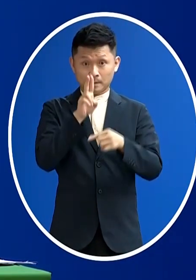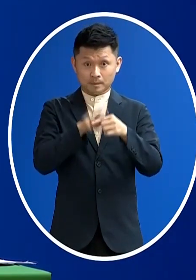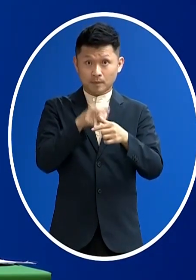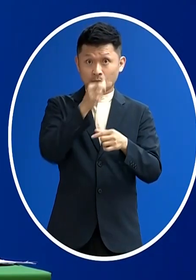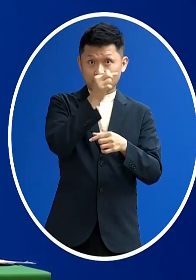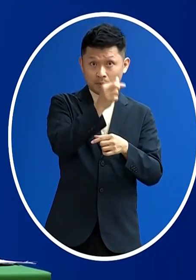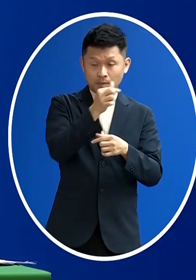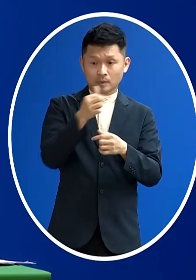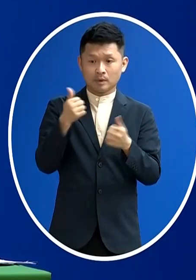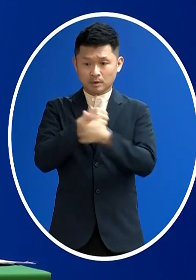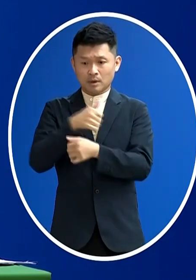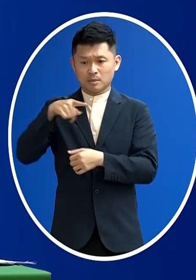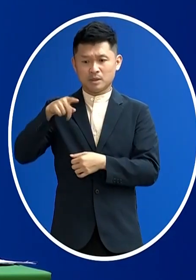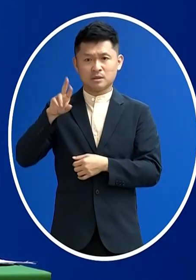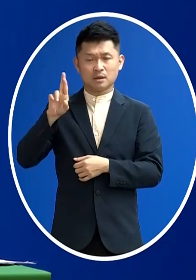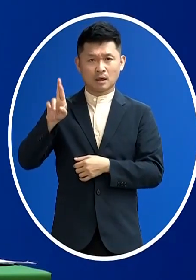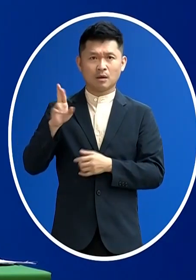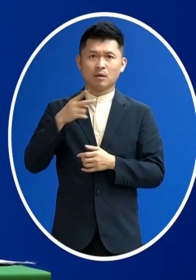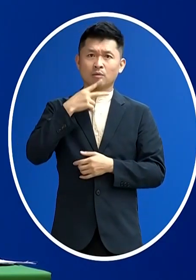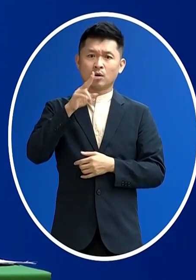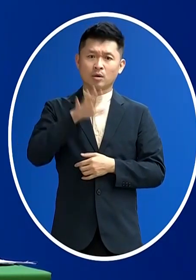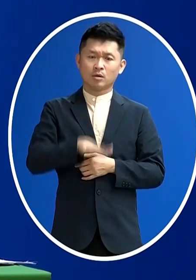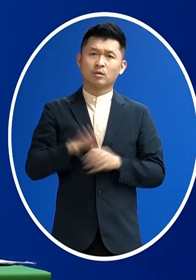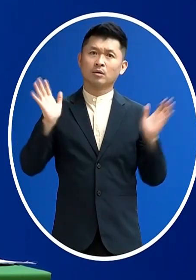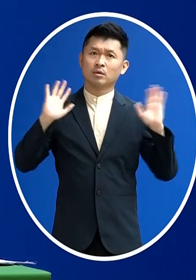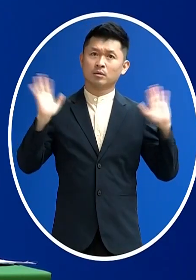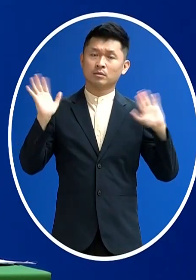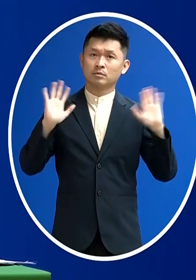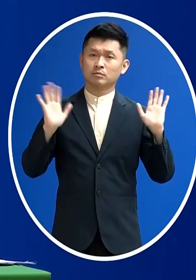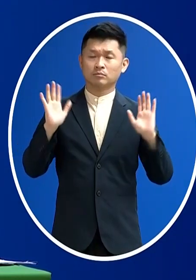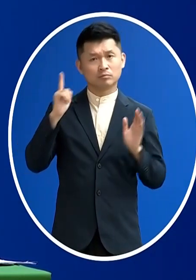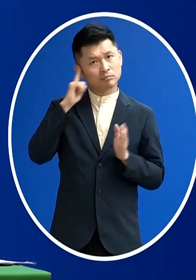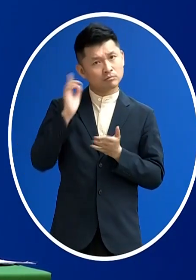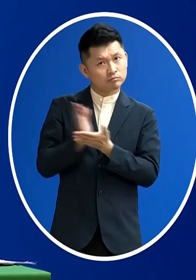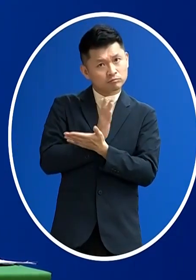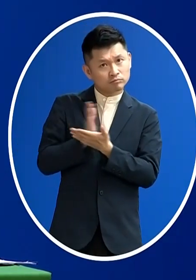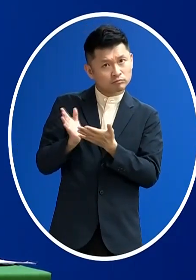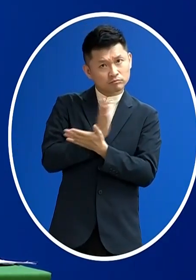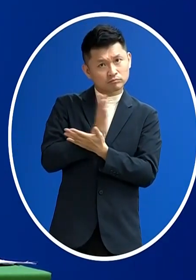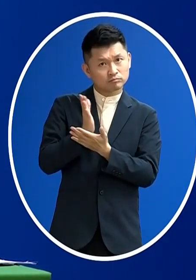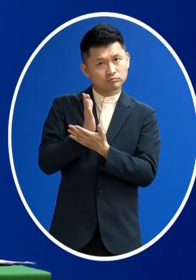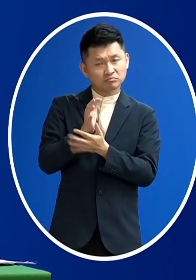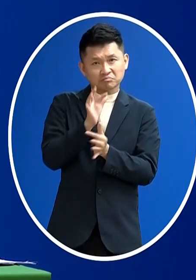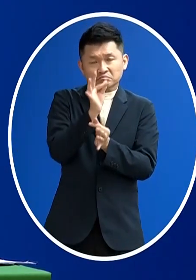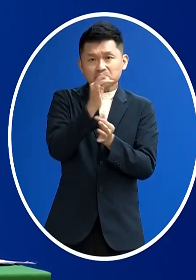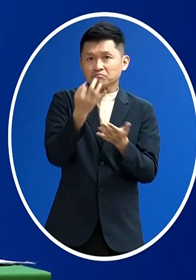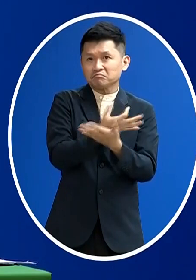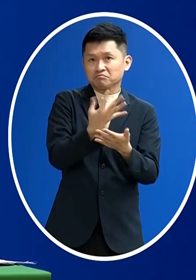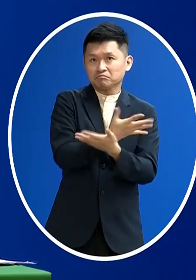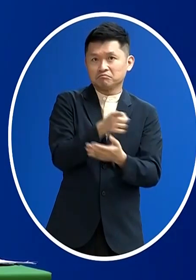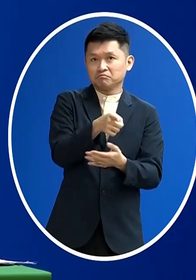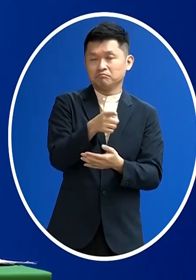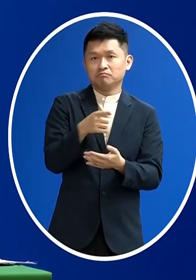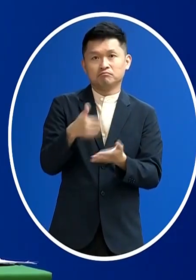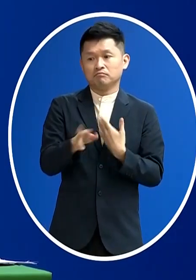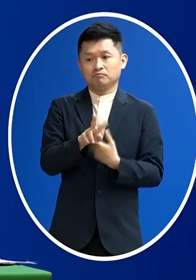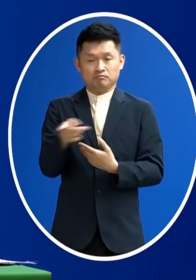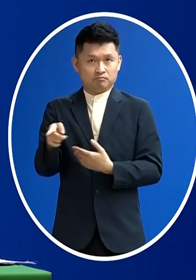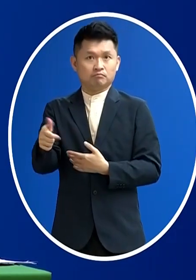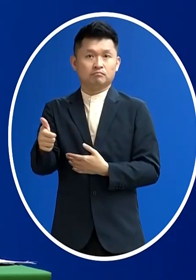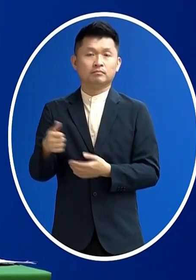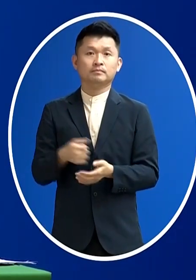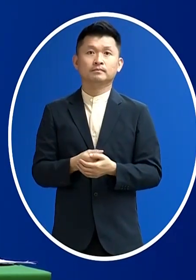在2岁以下小朋友来采检这个部分的话，可能在它的这个精确度上还是有一些疑义啦，所以目前还没有办法就是说